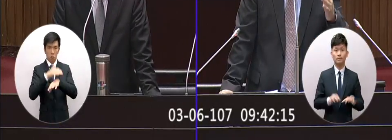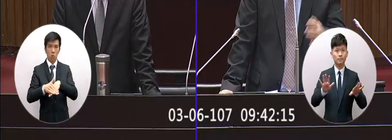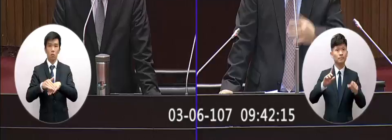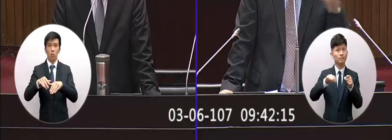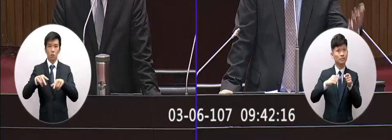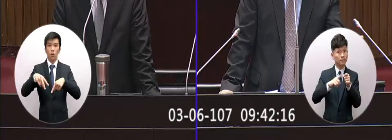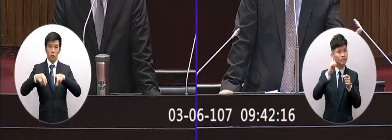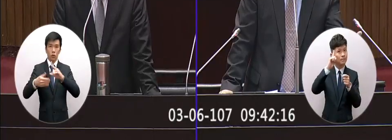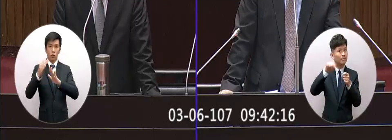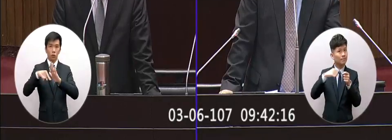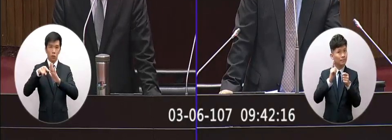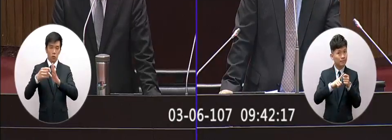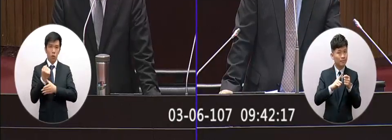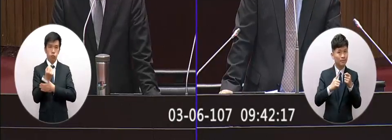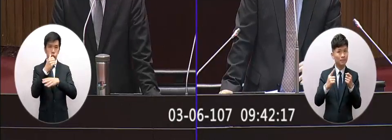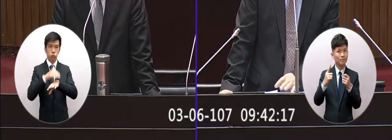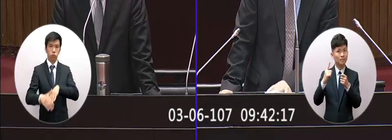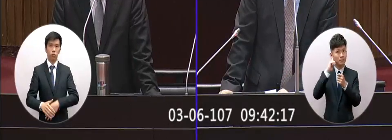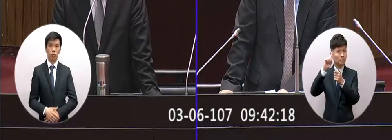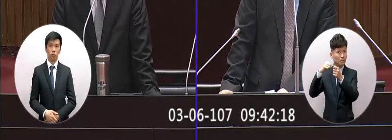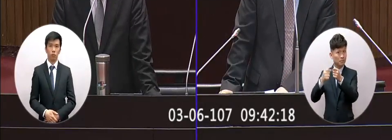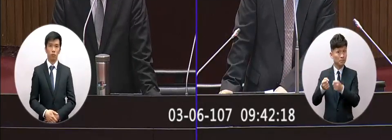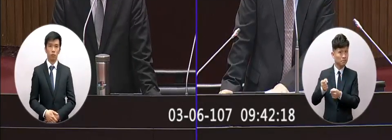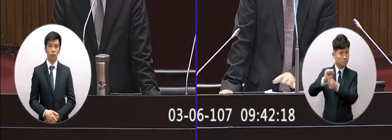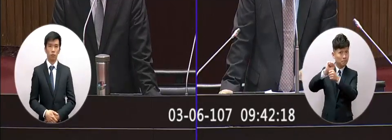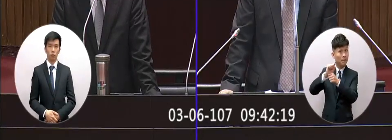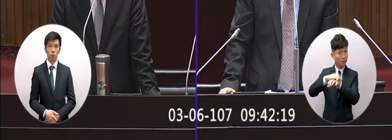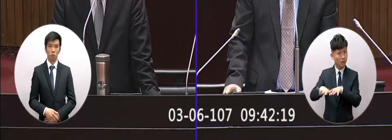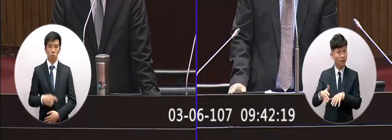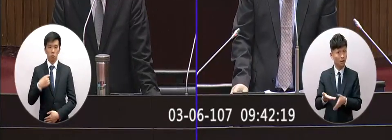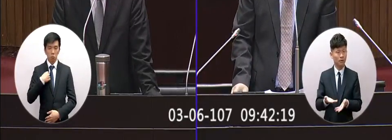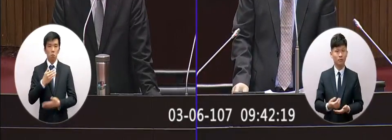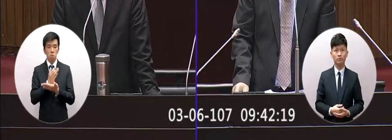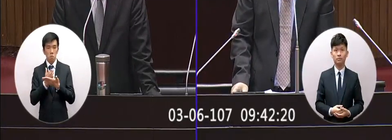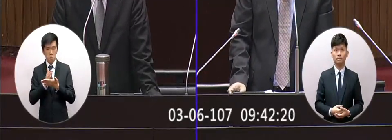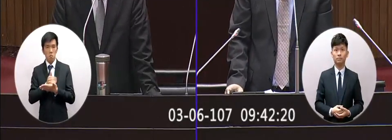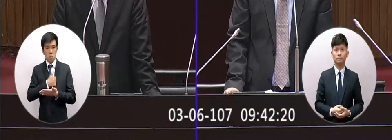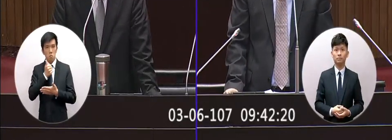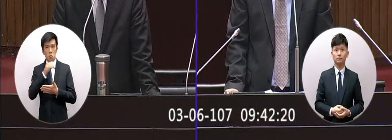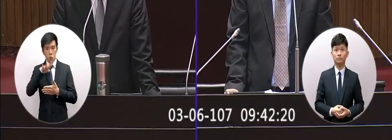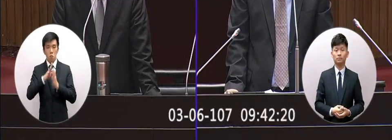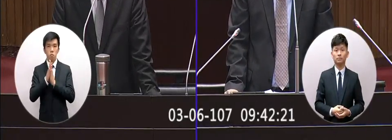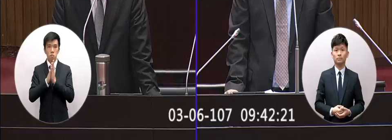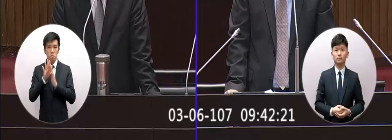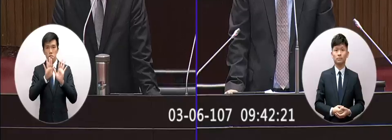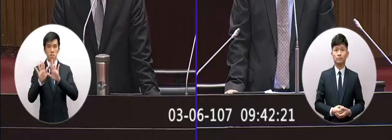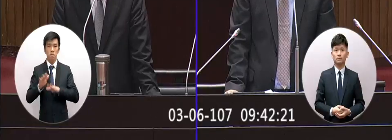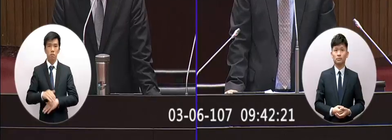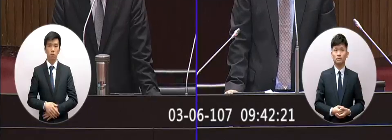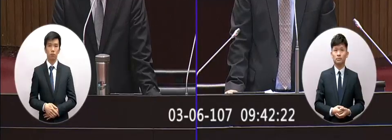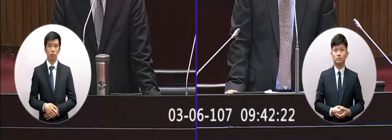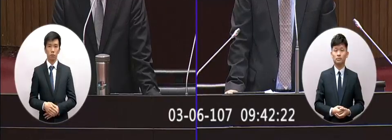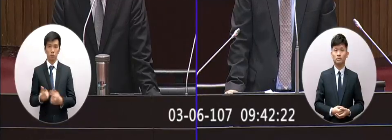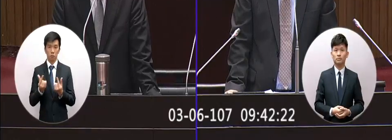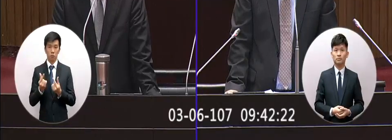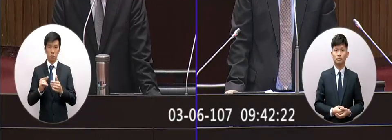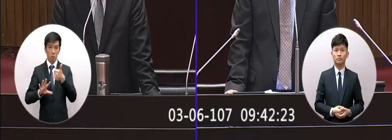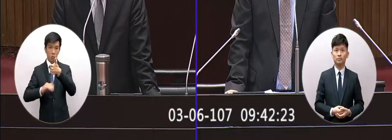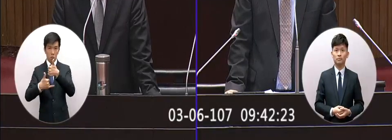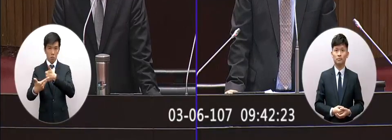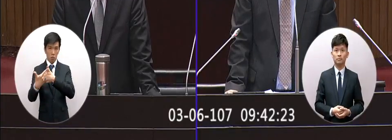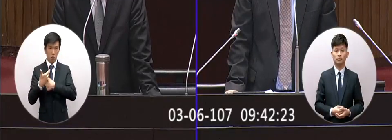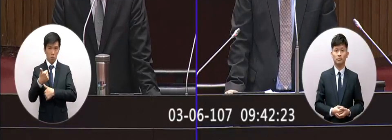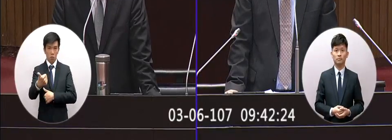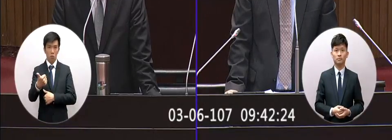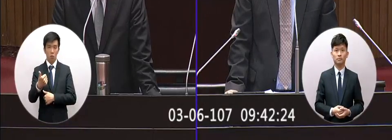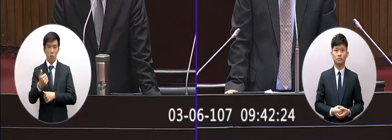给予外交部的预算给支持。 明年一定会比今年更多。 我们会看根据需求，哈。刚刚这个邱委员讲得很好，其实我